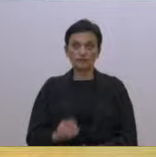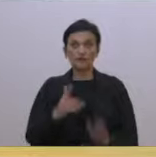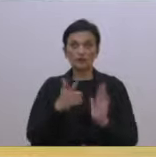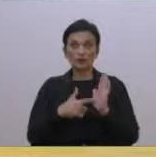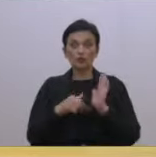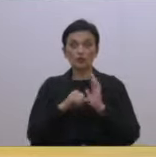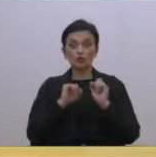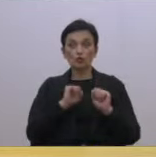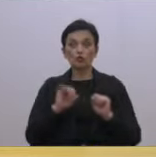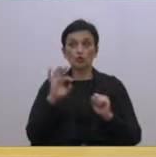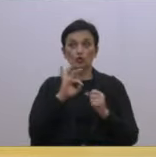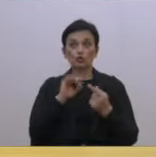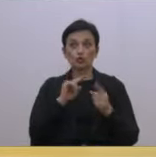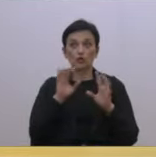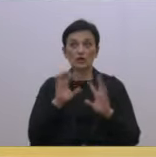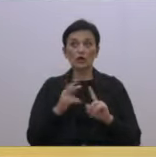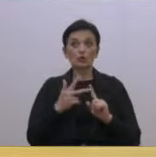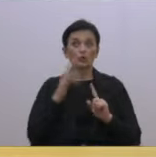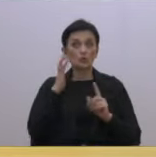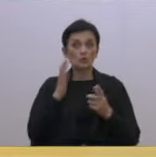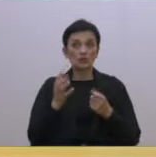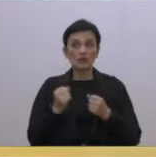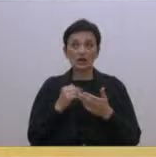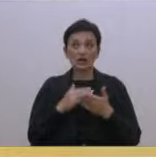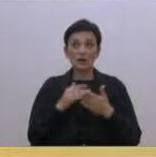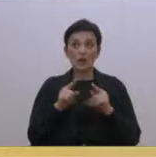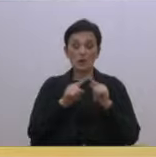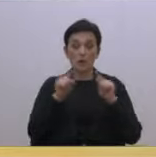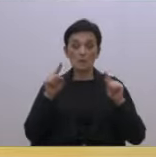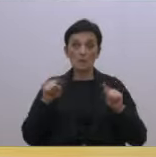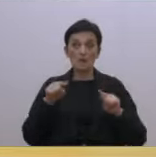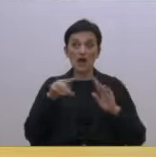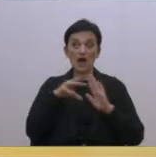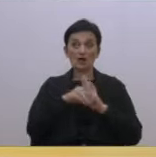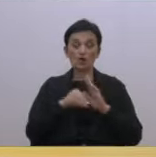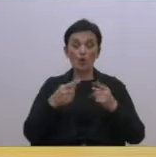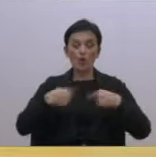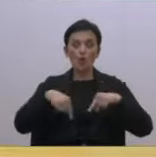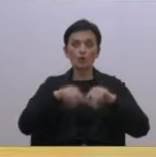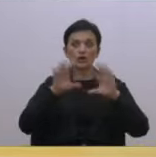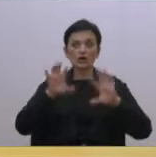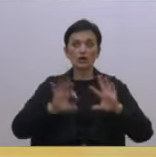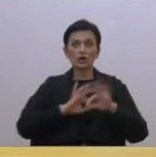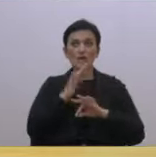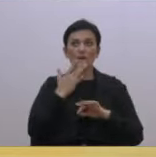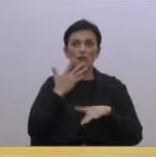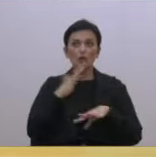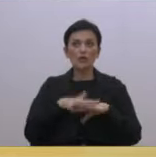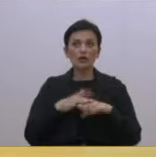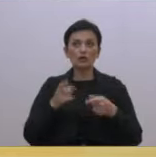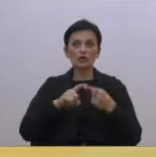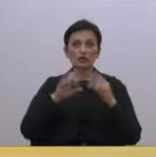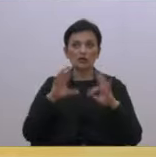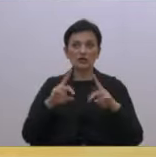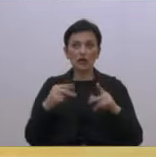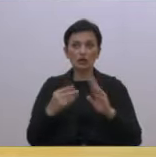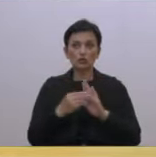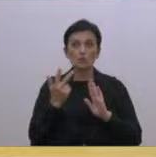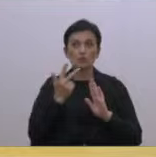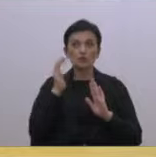სამოცდათექვსმეტი მოხრე ნულ წინააღმდეგ კანონ მესამე მოსმენით მიღებული. ამავე პაკეტში ორგანული კანონის პროექტი ეროვნული ბანკის შესახებ კანონის ცვლილების შეტანის დაავადებაზე